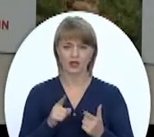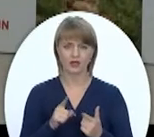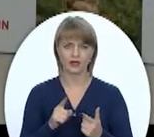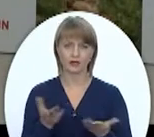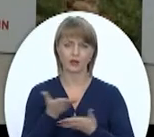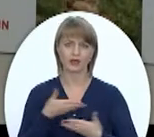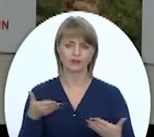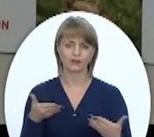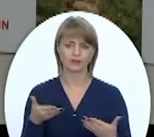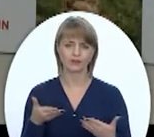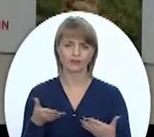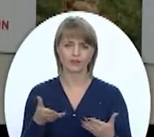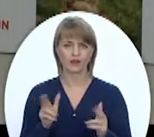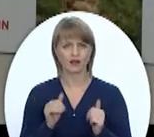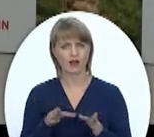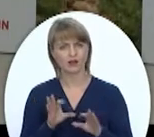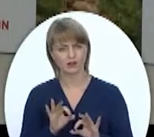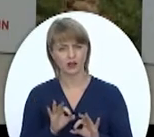мы как-то